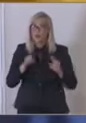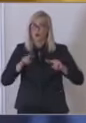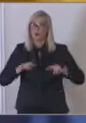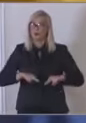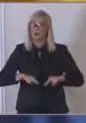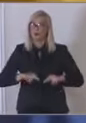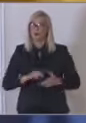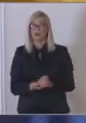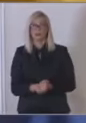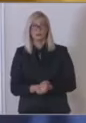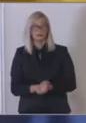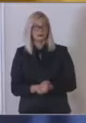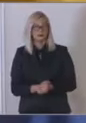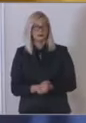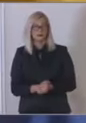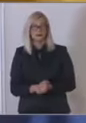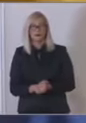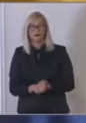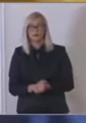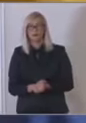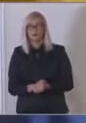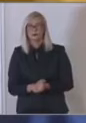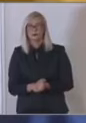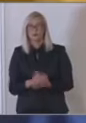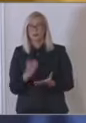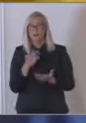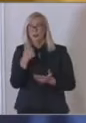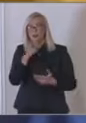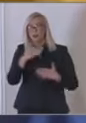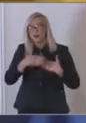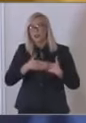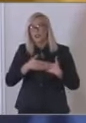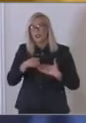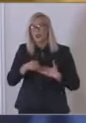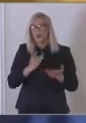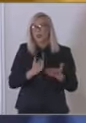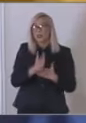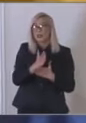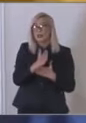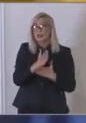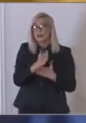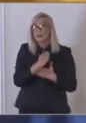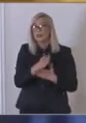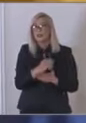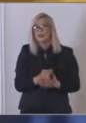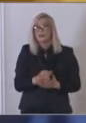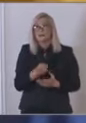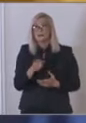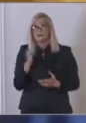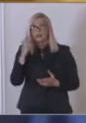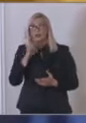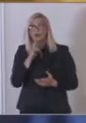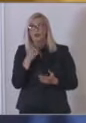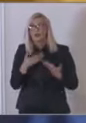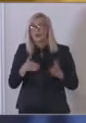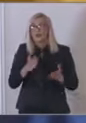sa i përket perspektive dhe karrierës politike të një kryeministri ose të një qeverie, por që hapin perspektivë për